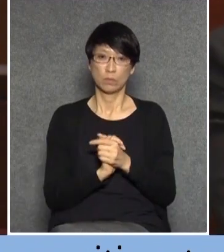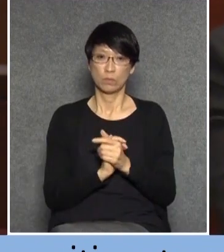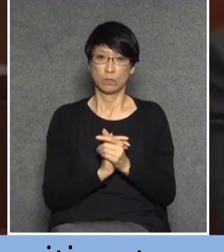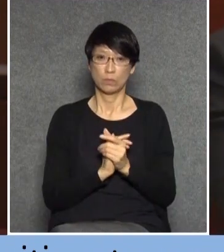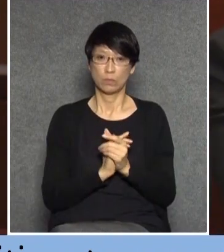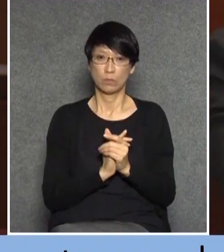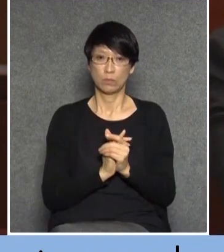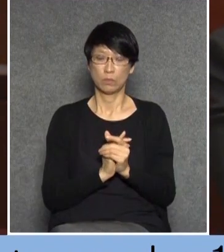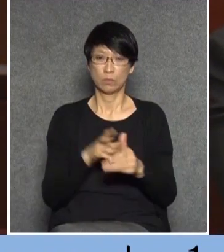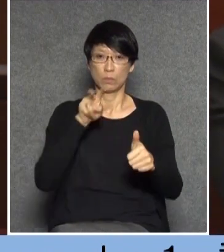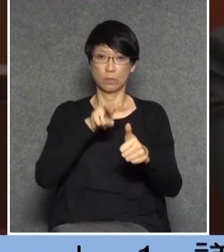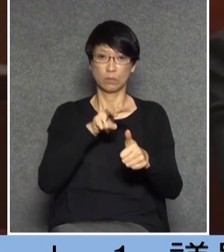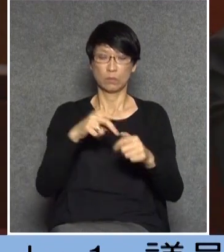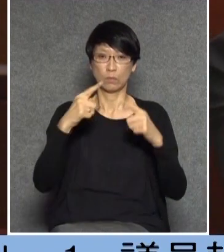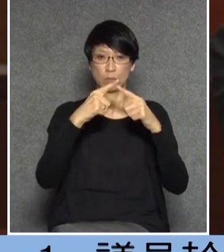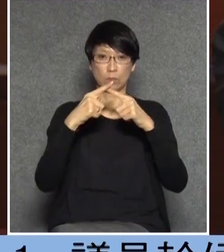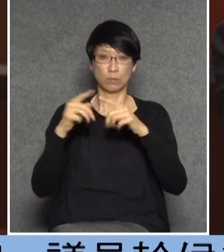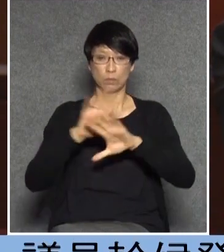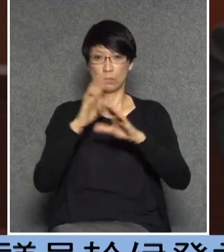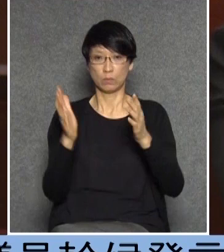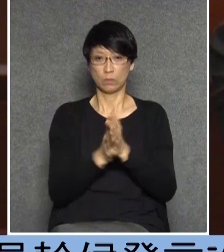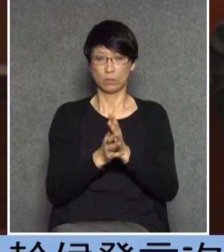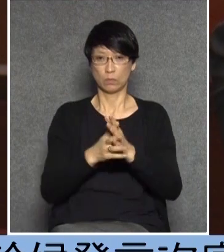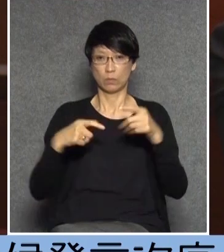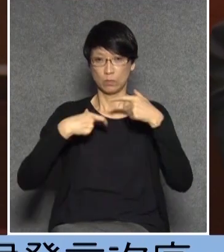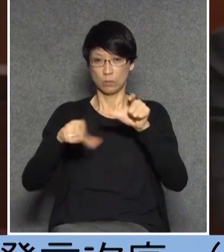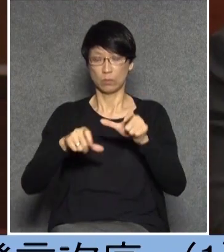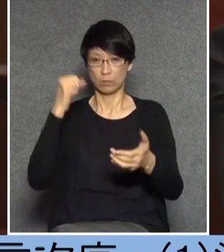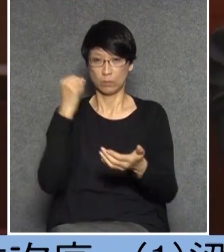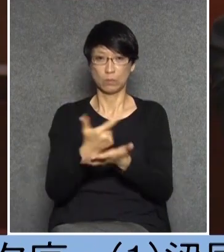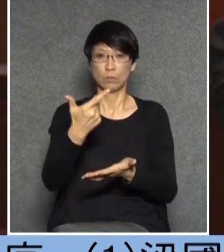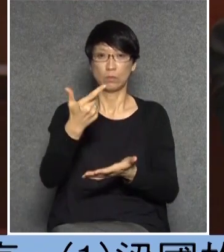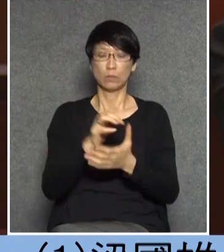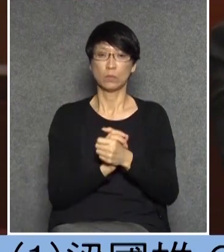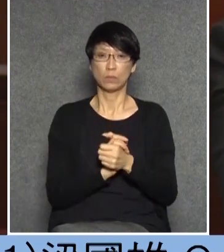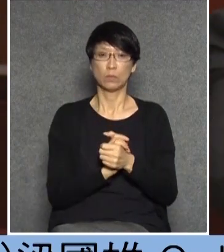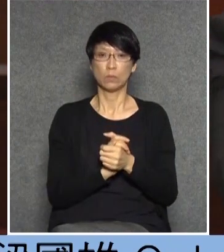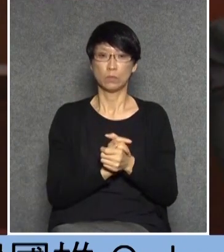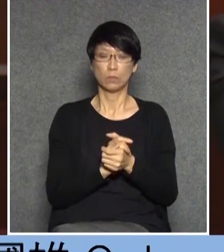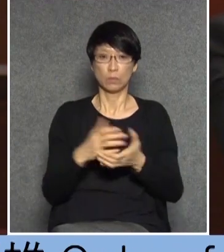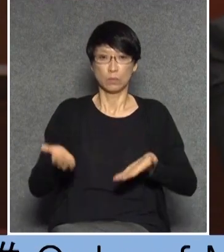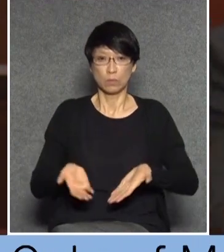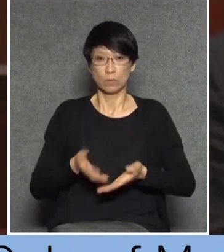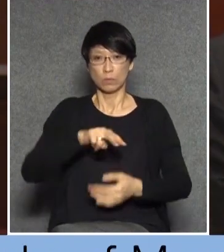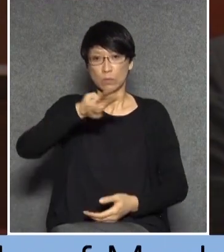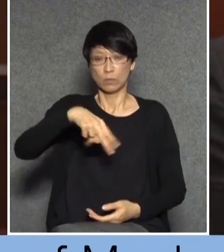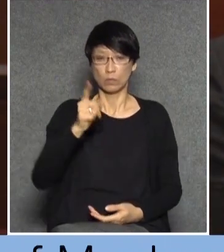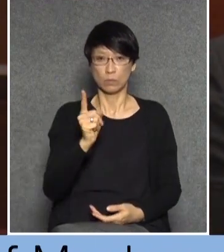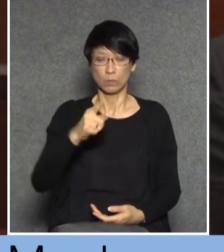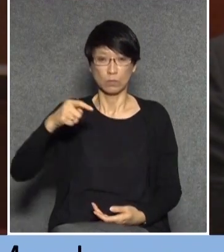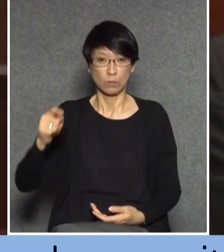嗰啲管理階層個個高薪厚祿嘅，頭先先講過啦，送走個楊總裁係2100萬啊！